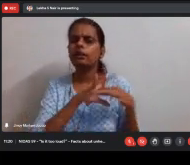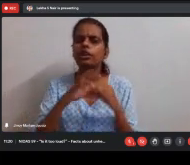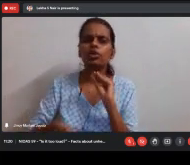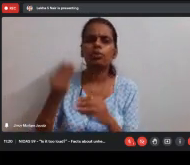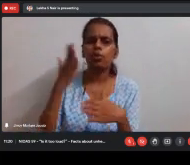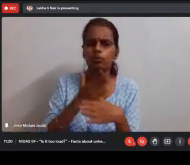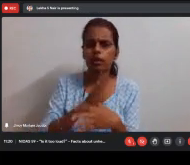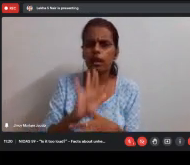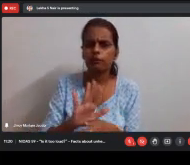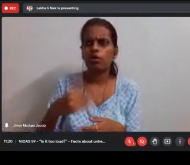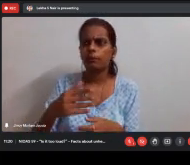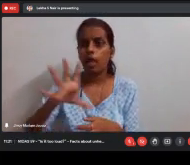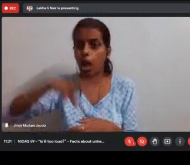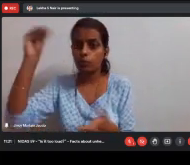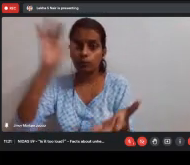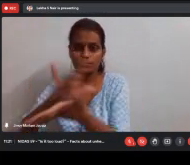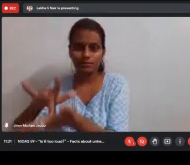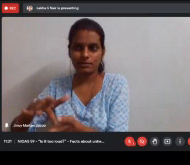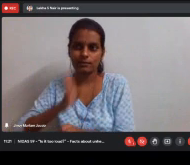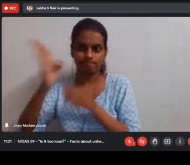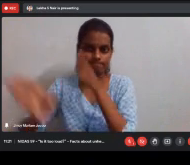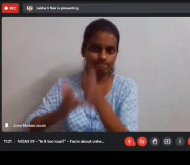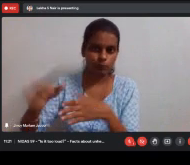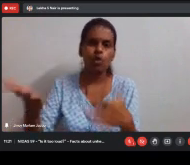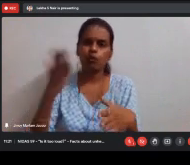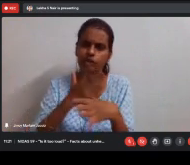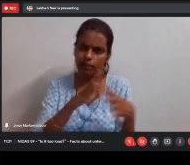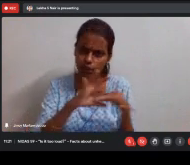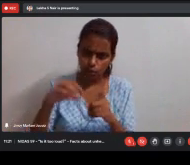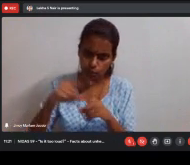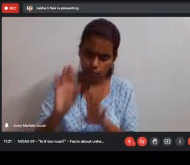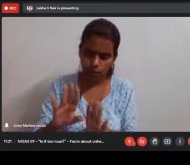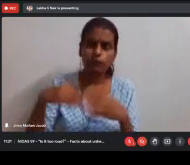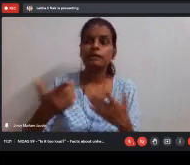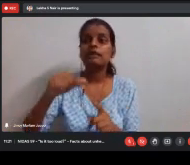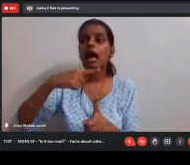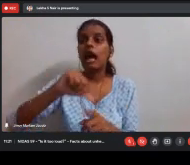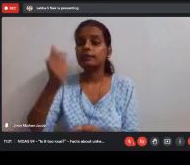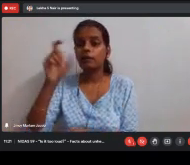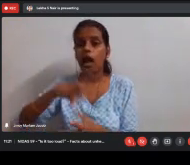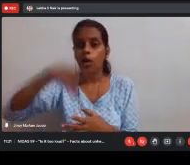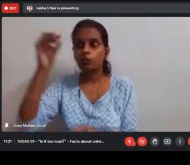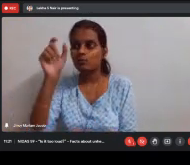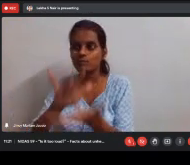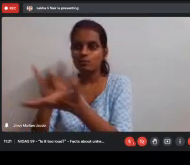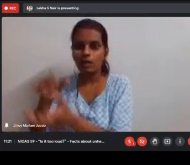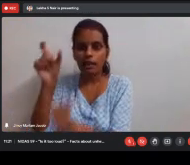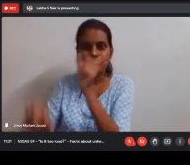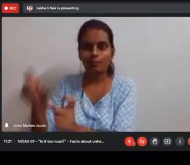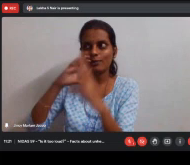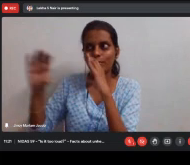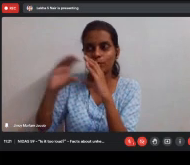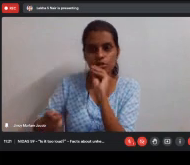ഒരു സാഹചര്യത്തിൽ അല്ലെങ്കിൽ ഈ ഒരു സമയത്ത് നമ്മൾ കണ്ടുവരുന്നുണ്ട്. എന്തിനൊക്കെ വേണ്ടിയിട്ടാണ്? വിദ്യാഭ്യാസത്തിന് വേണ്ടി, ജോലി സംബന്ധമായി,